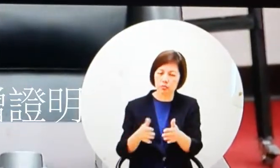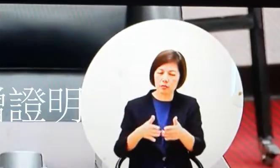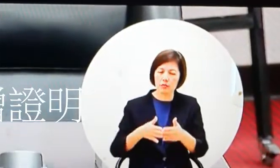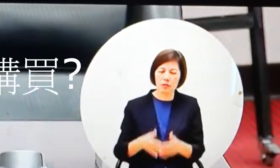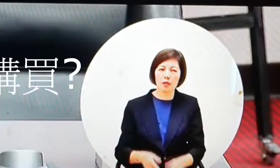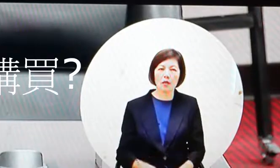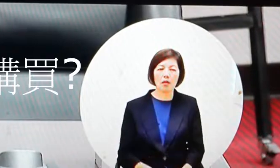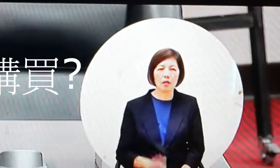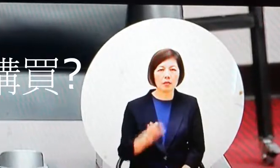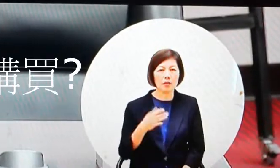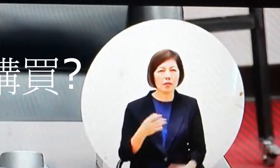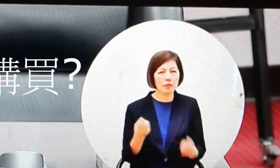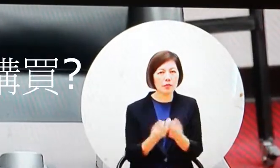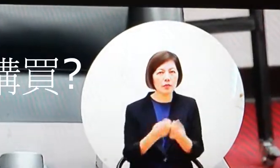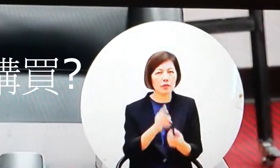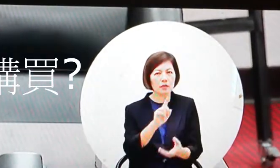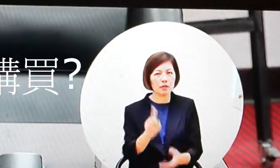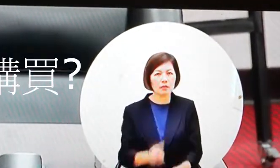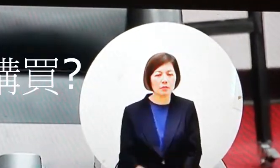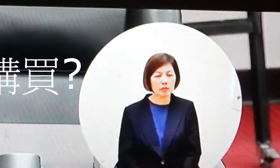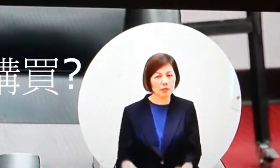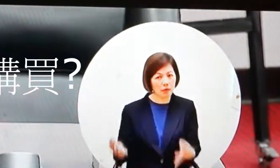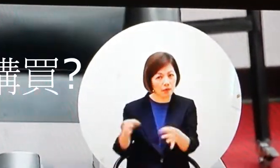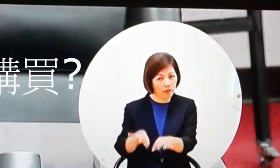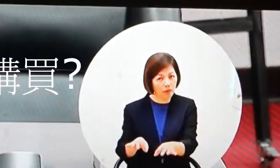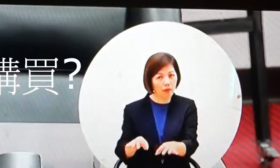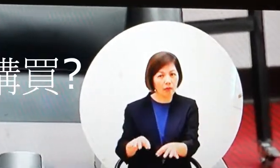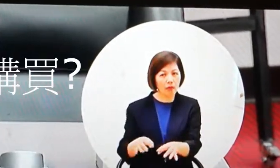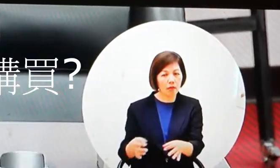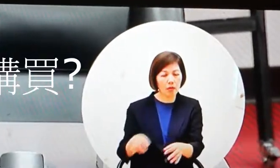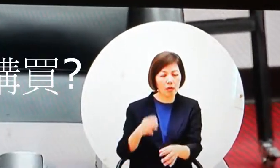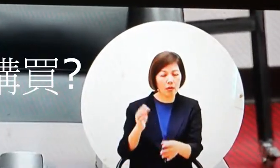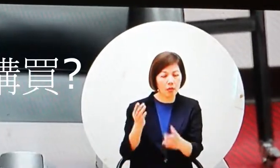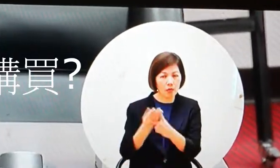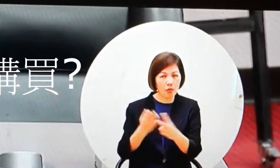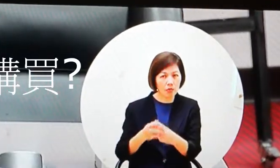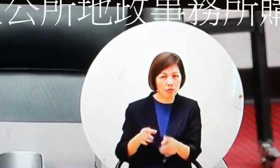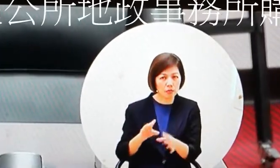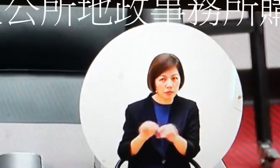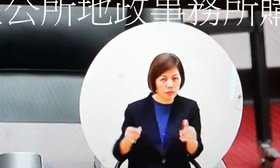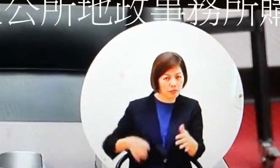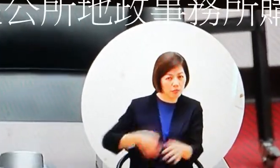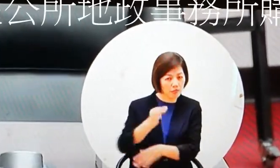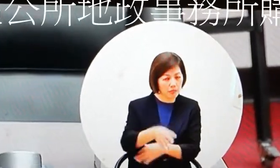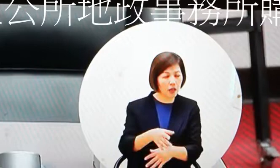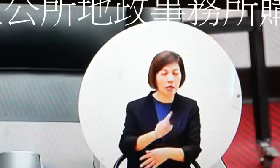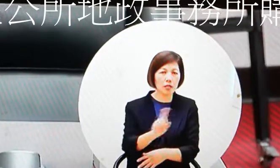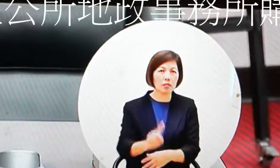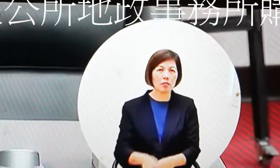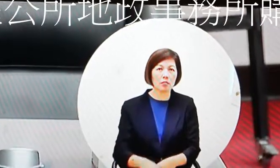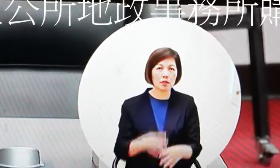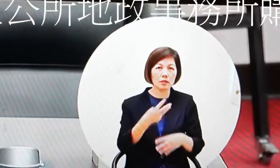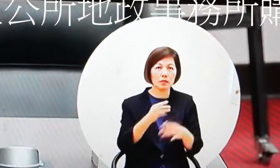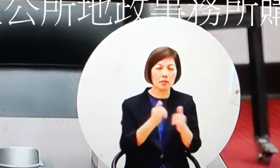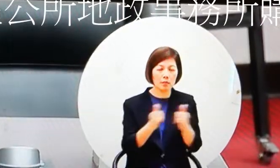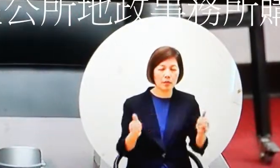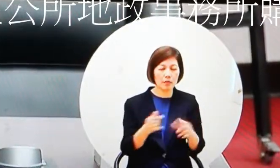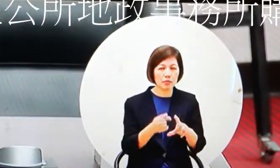问题哦，到底是捐赠还是购买的？这个是三民区公所哦，地震事务所提出来